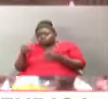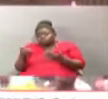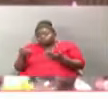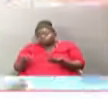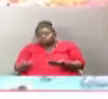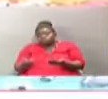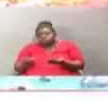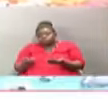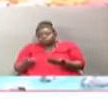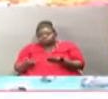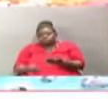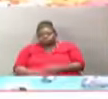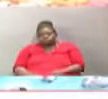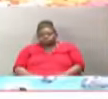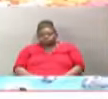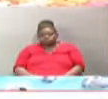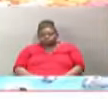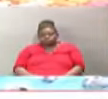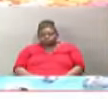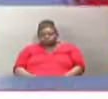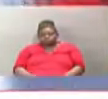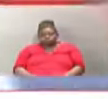if we have synergy.